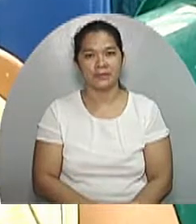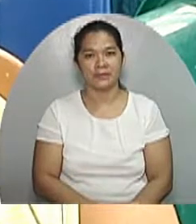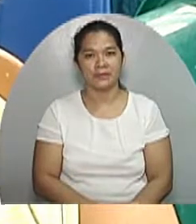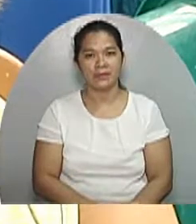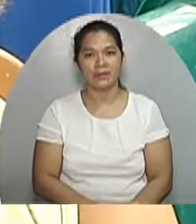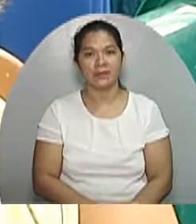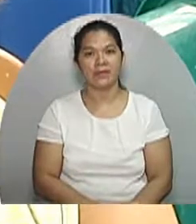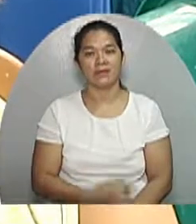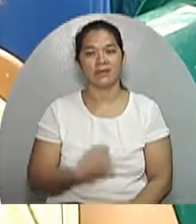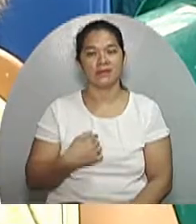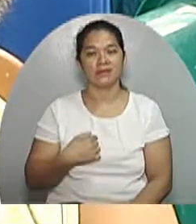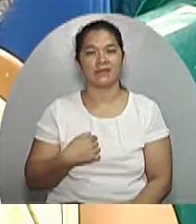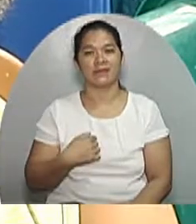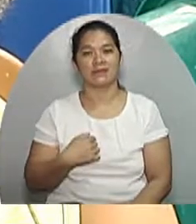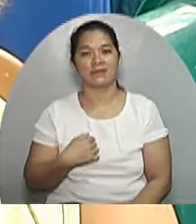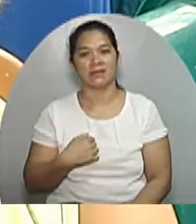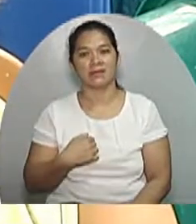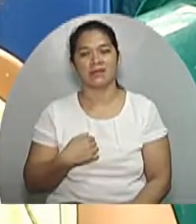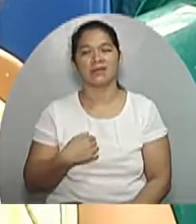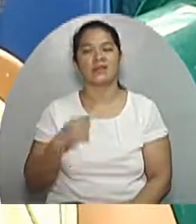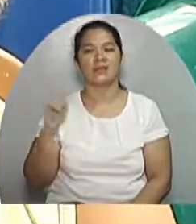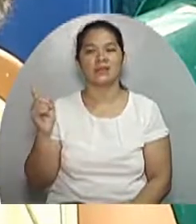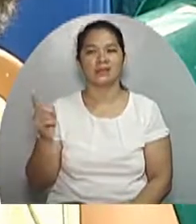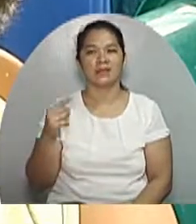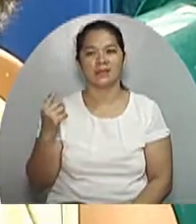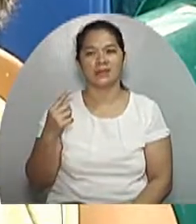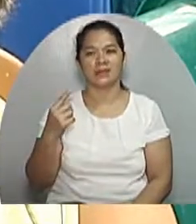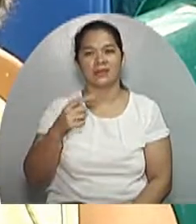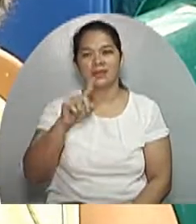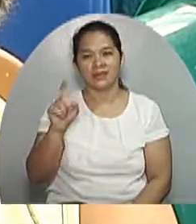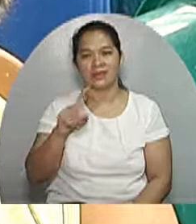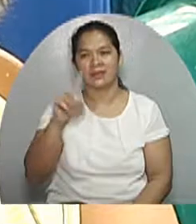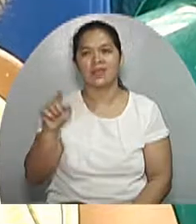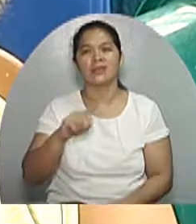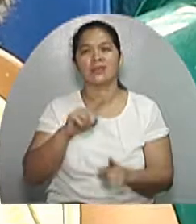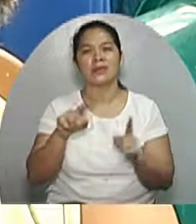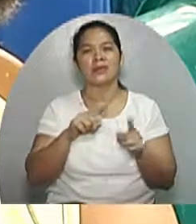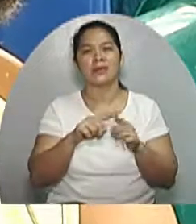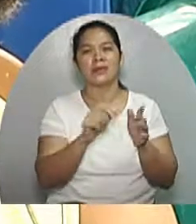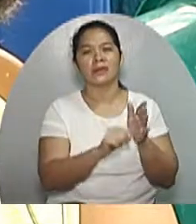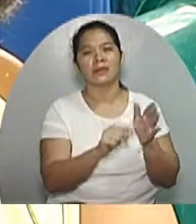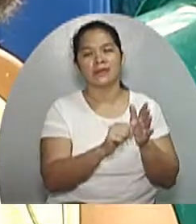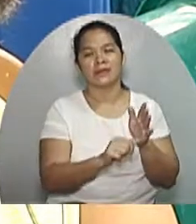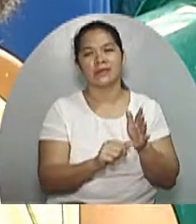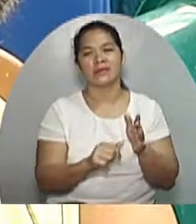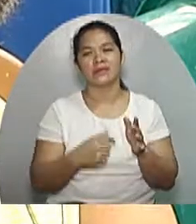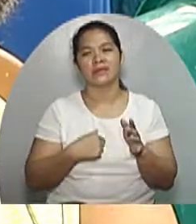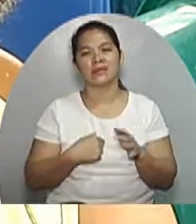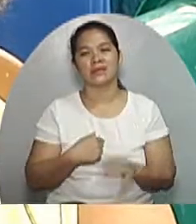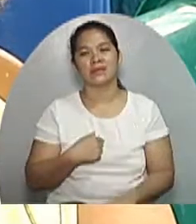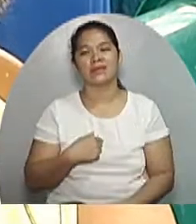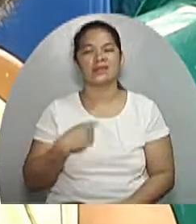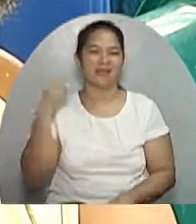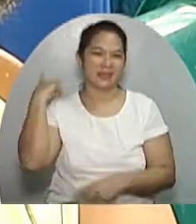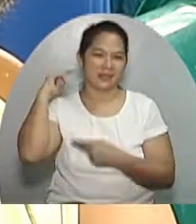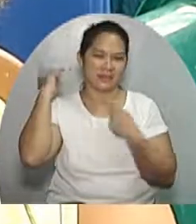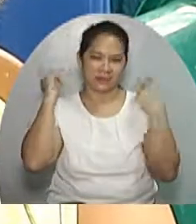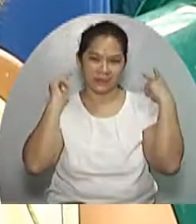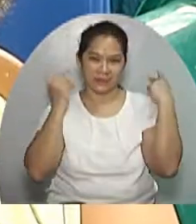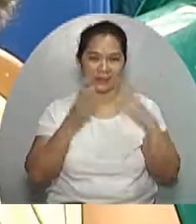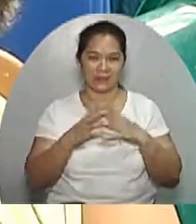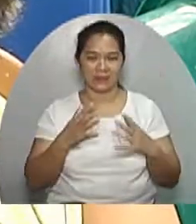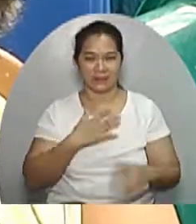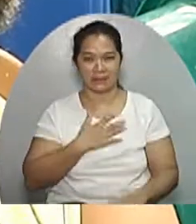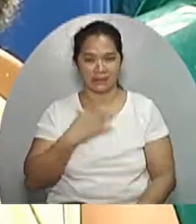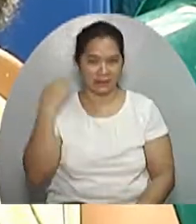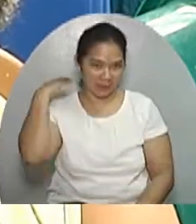Naano na nga siya sa akin dahil parehing ano niya po sa akin na kailan niyo ba ako mapapa-opera na yan? Ang sakit na ng akin likod.